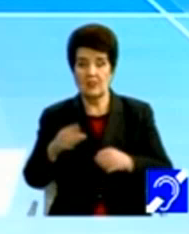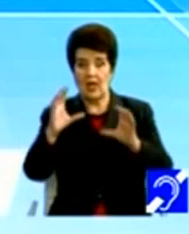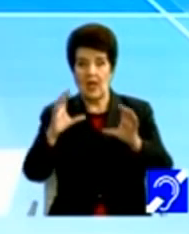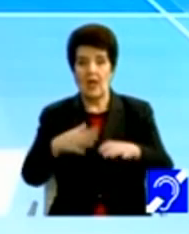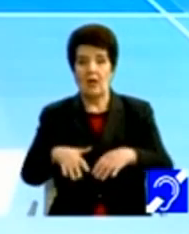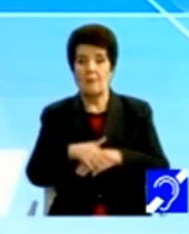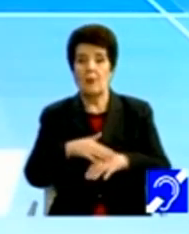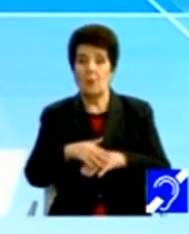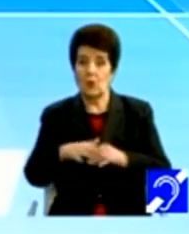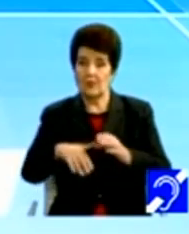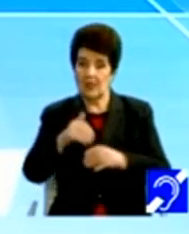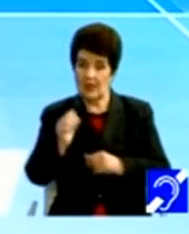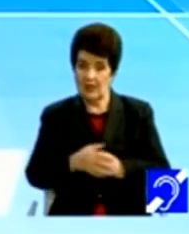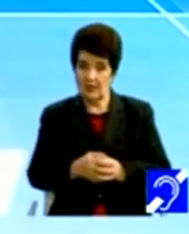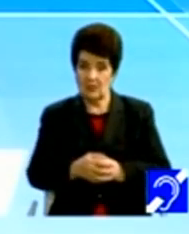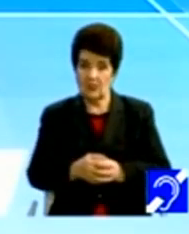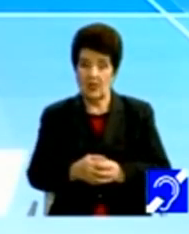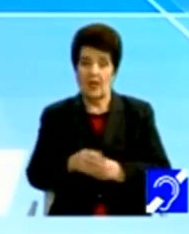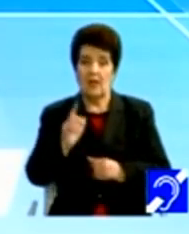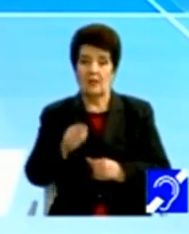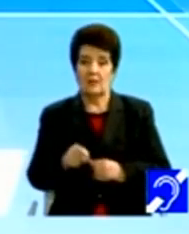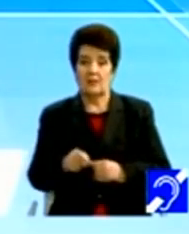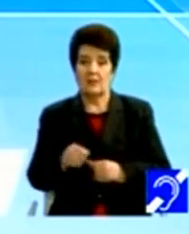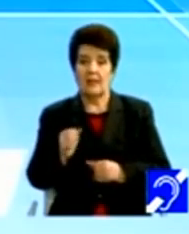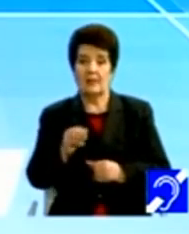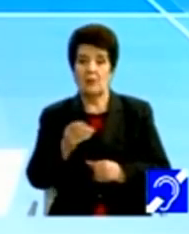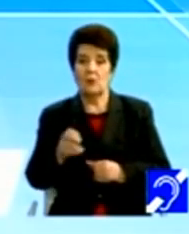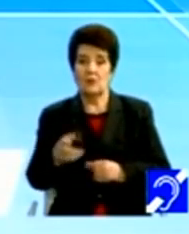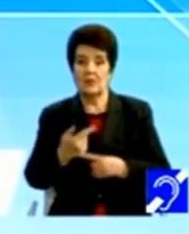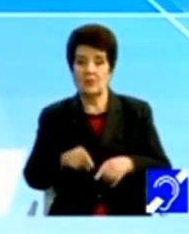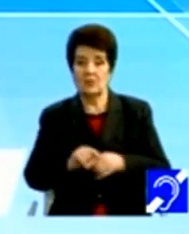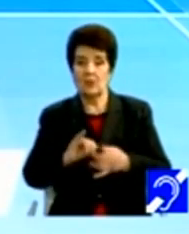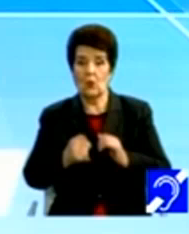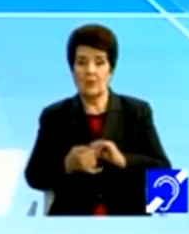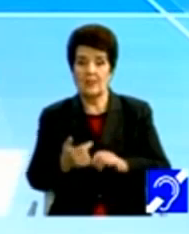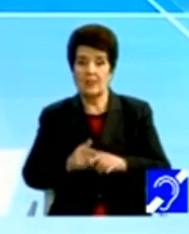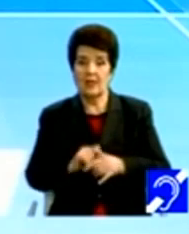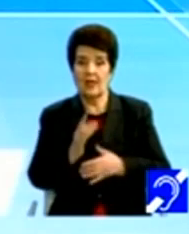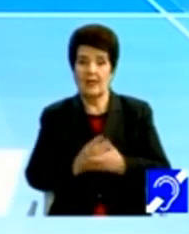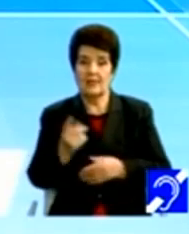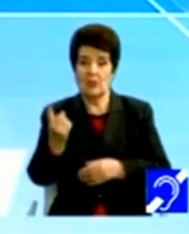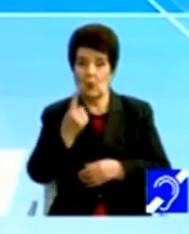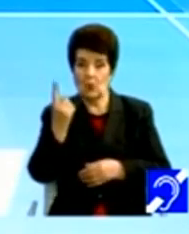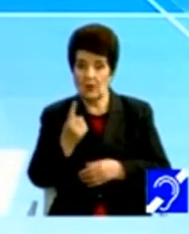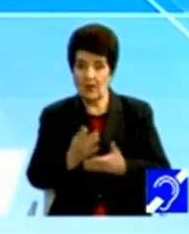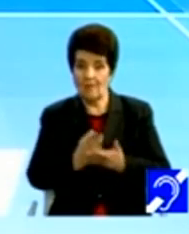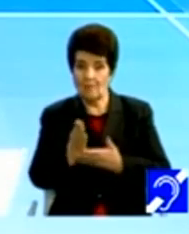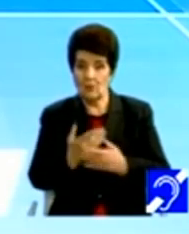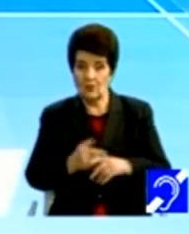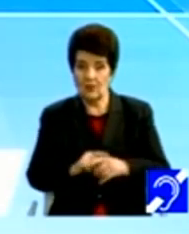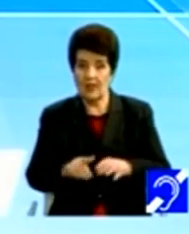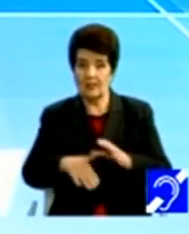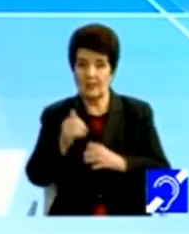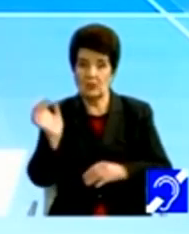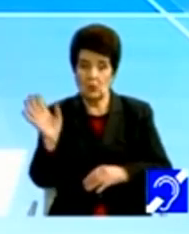popor. Dacă noi delegăm președintelui statului atribuții atât de limitate în condițiile în care este ales unica funcție care este ales de